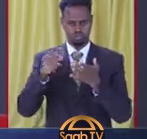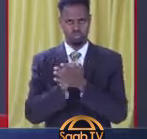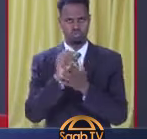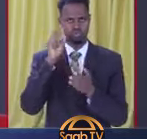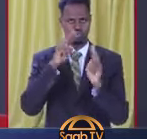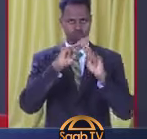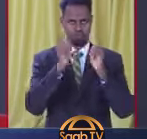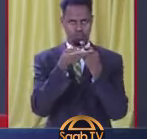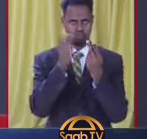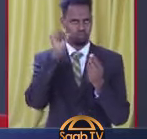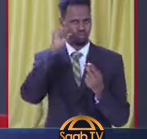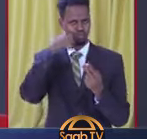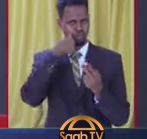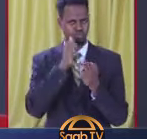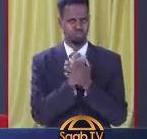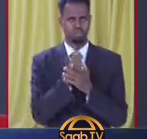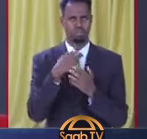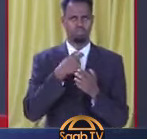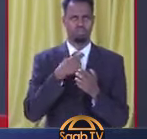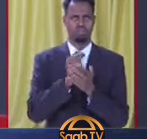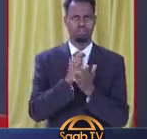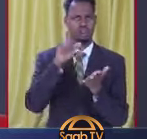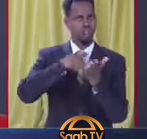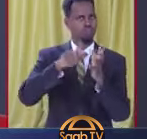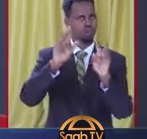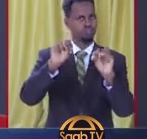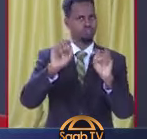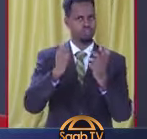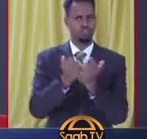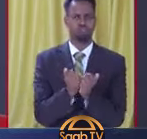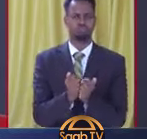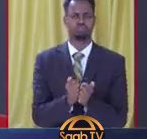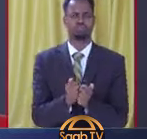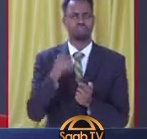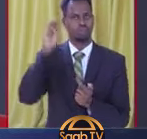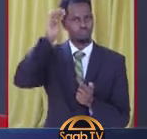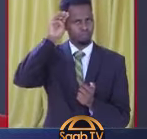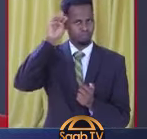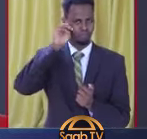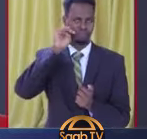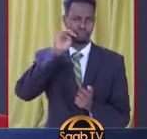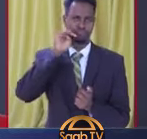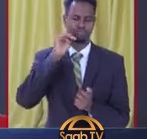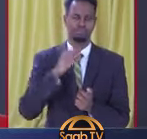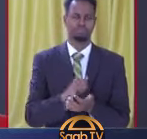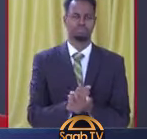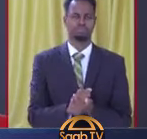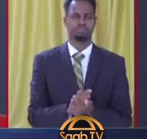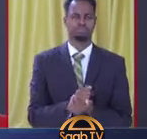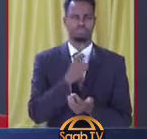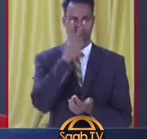cusub arrintan waxaa hadda shaqa lahay maxkamaddu waxay aafurtay in marfuriya